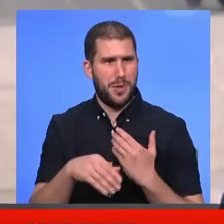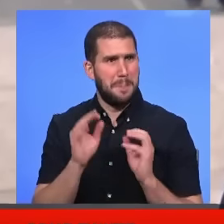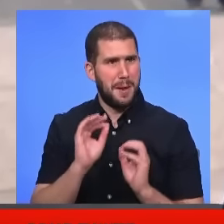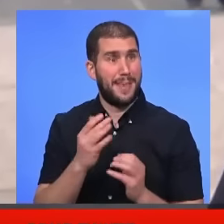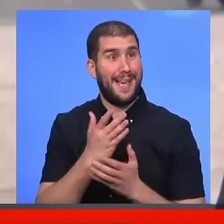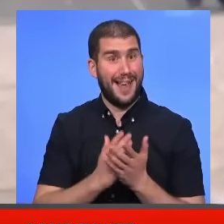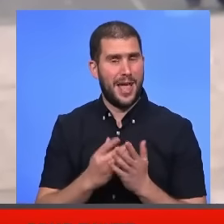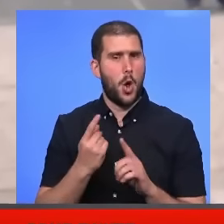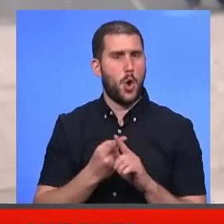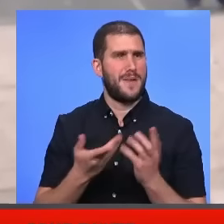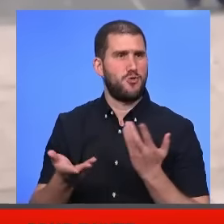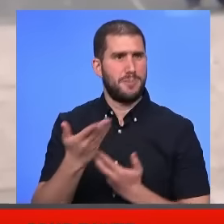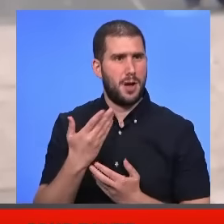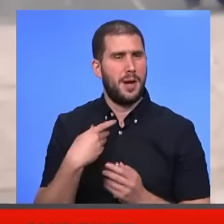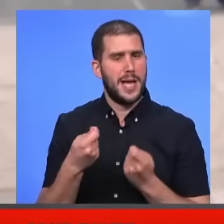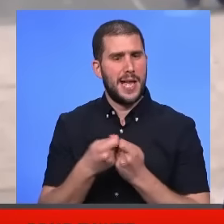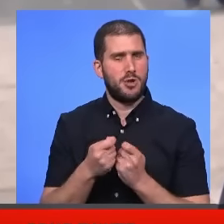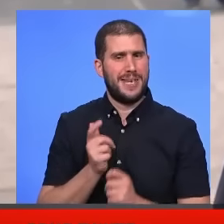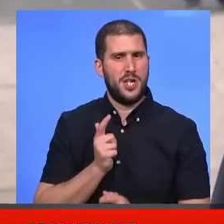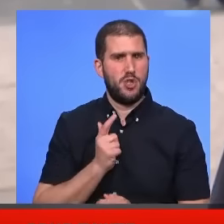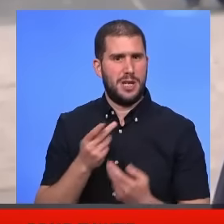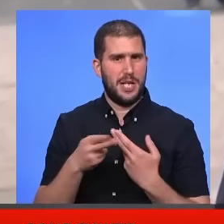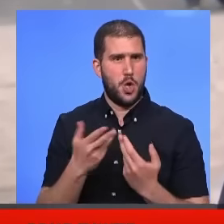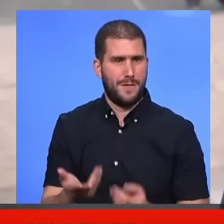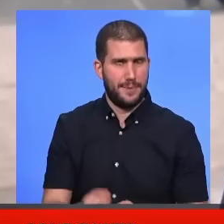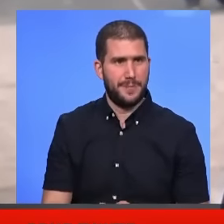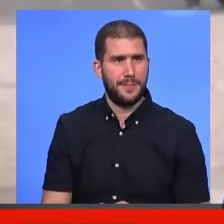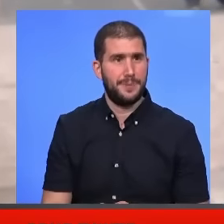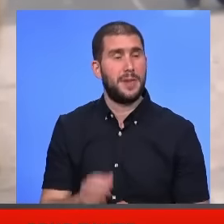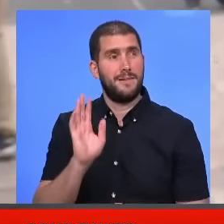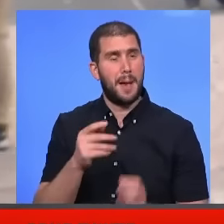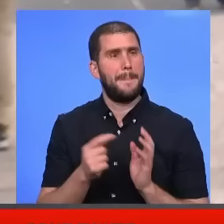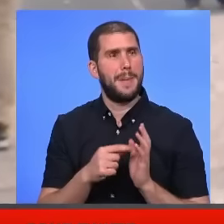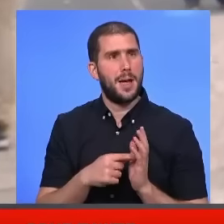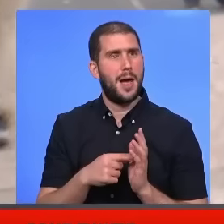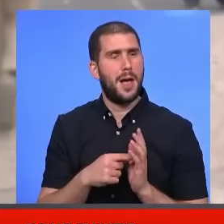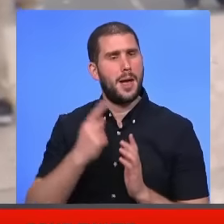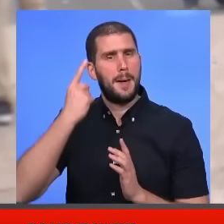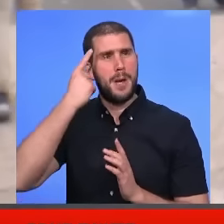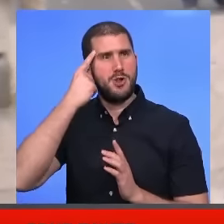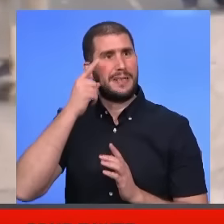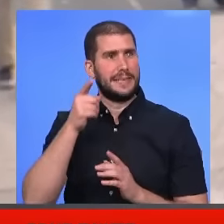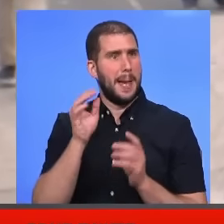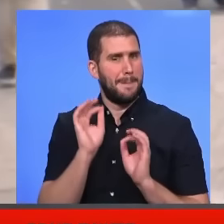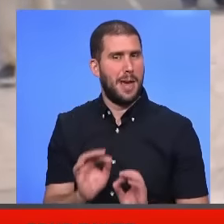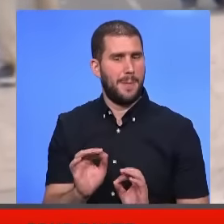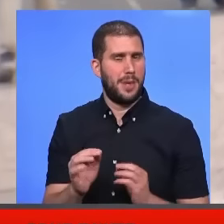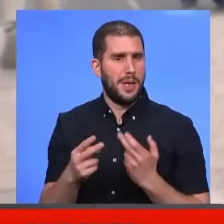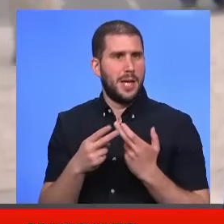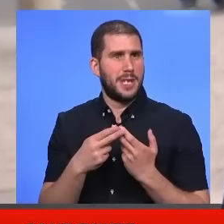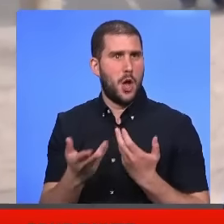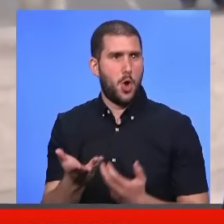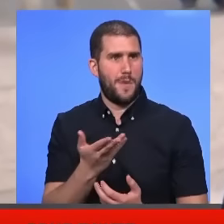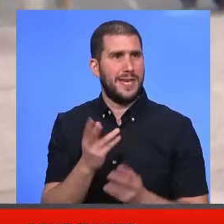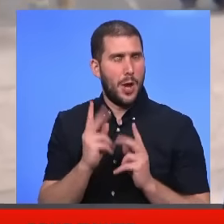מקרובי המשפחה, נהיה לי קשר ממש אישי מאוד קרוב. וגם בגלל הידיעה והמחשבה שזה באמת כל כך קרוב